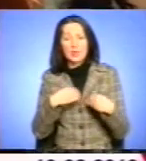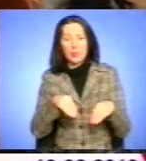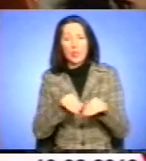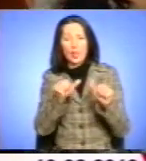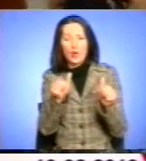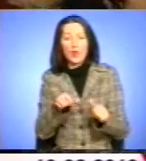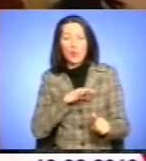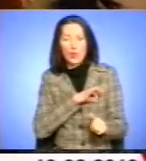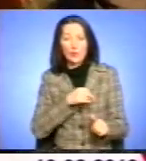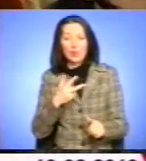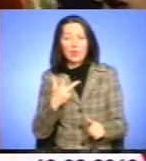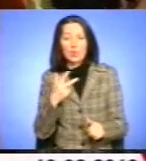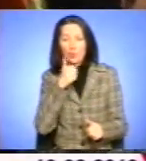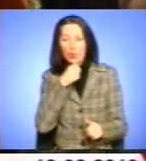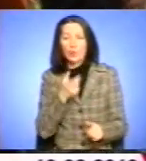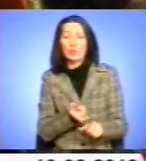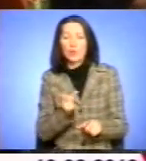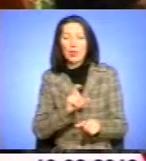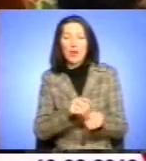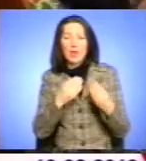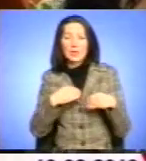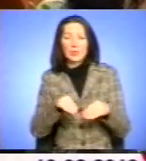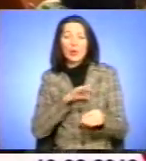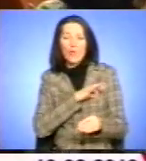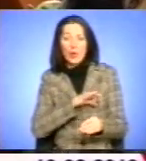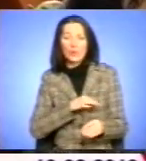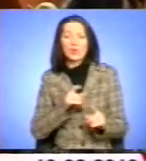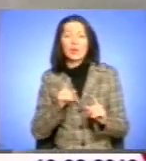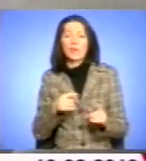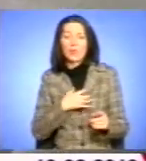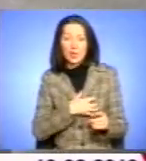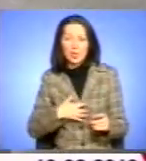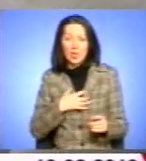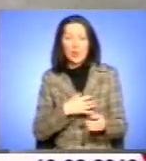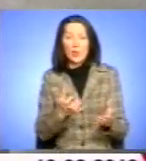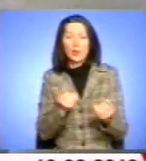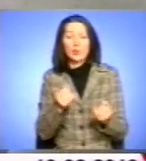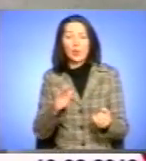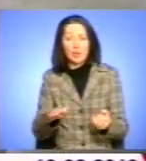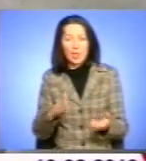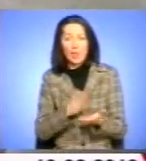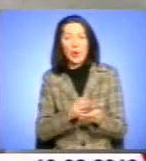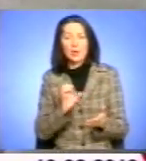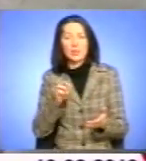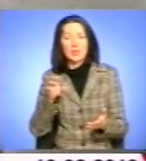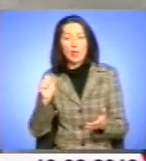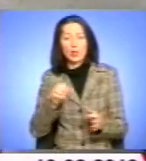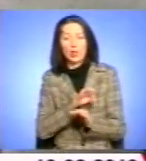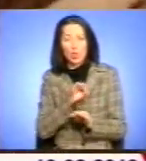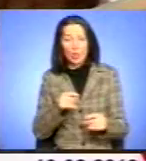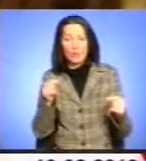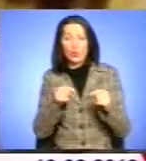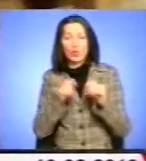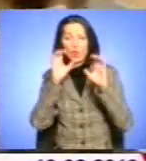році. Переваги сімейного виховання дійсно суттєві. Прийомна дитина зберігає статус сироти і, відповідно до законодавства, користується